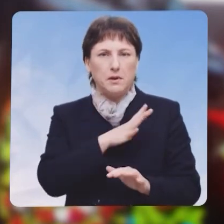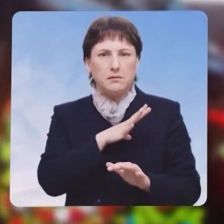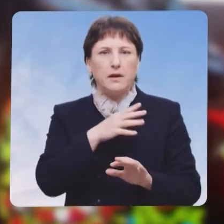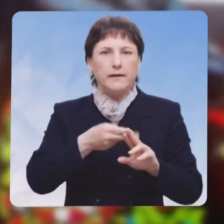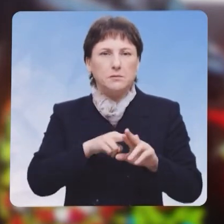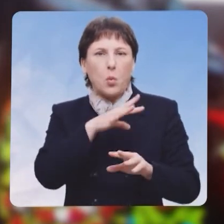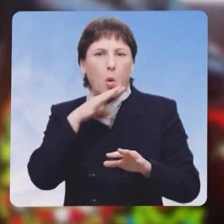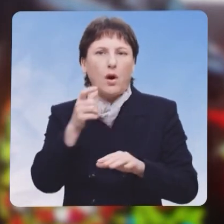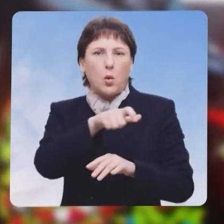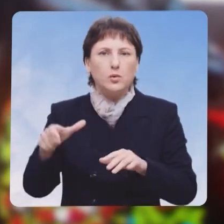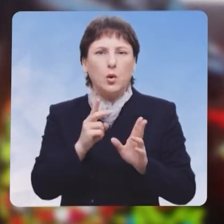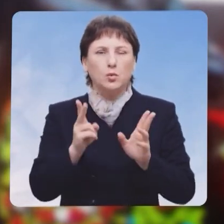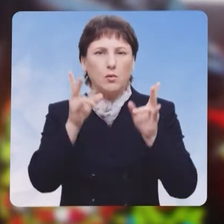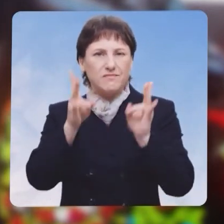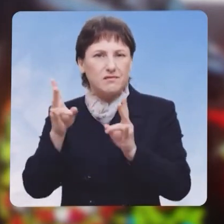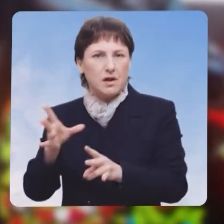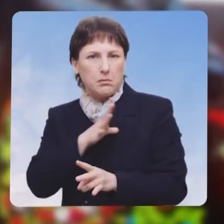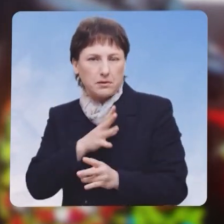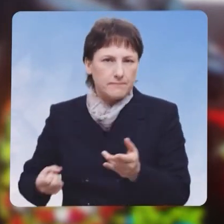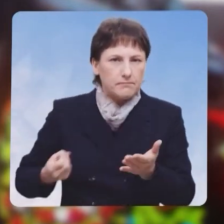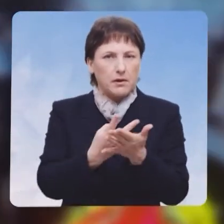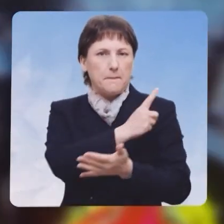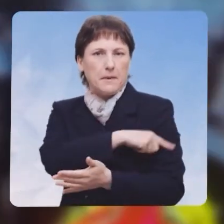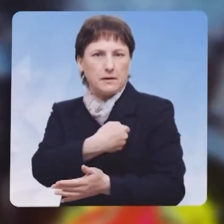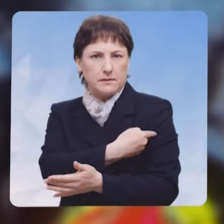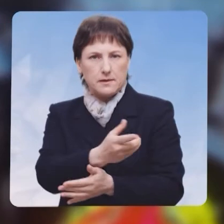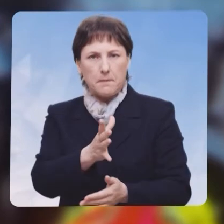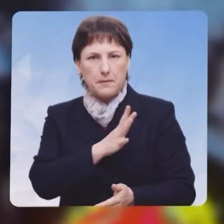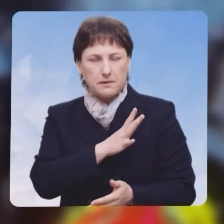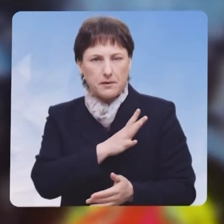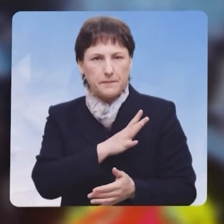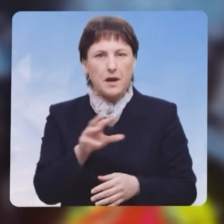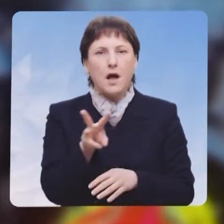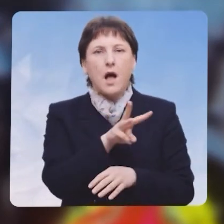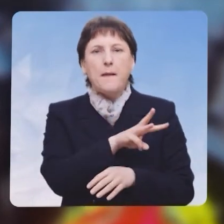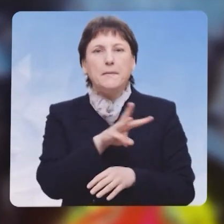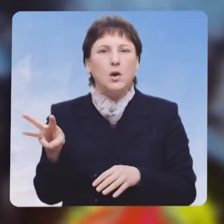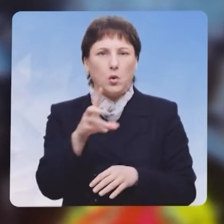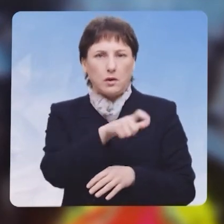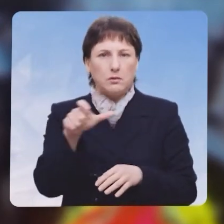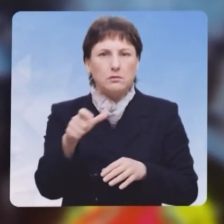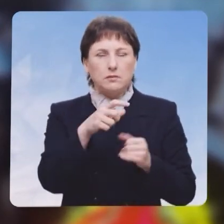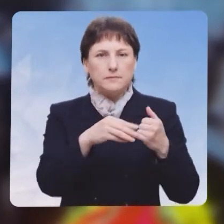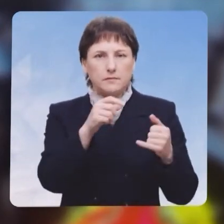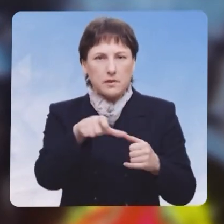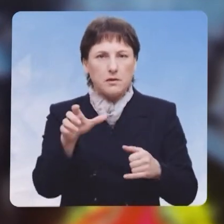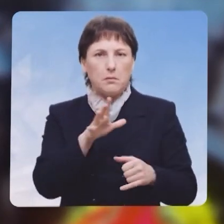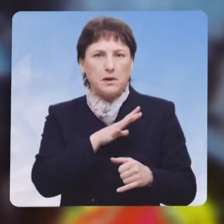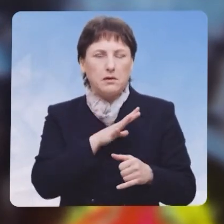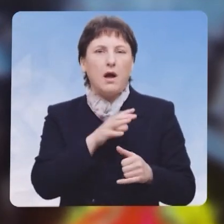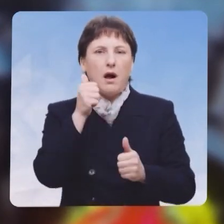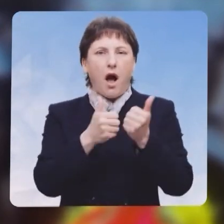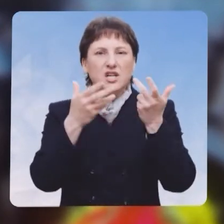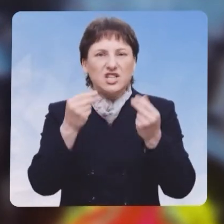госпиталей для раненых воинов Красной Армии. Миллионы наших соотечественников ежедневно совершали